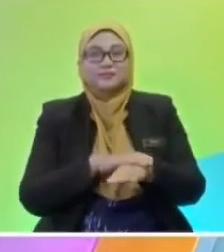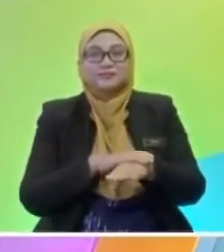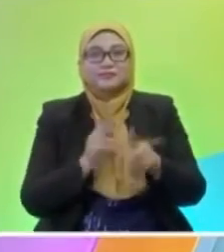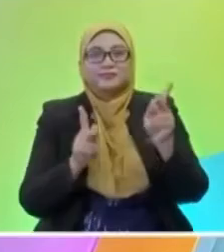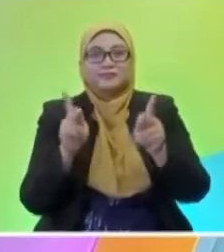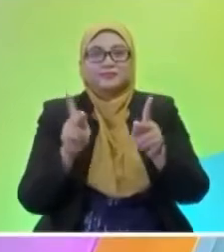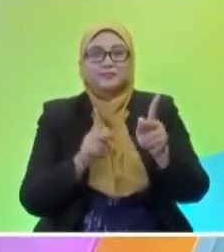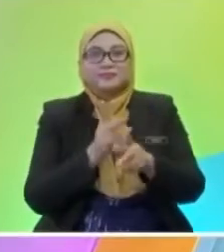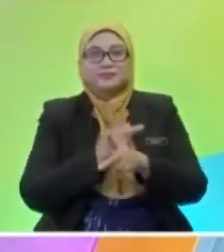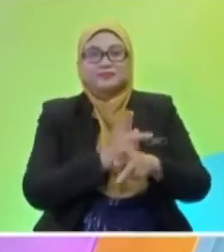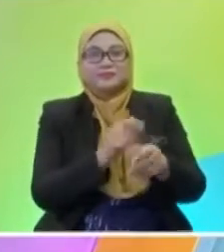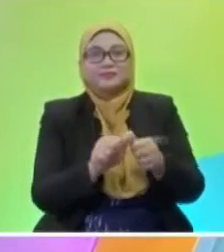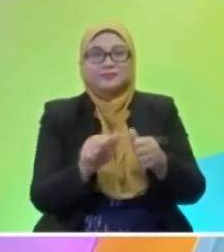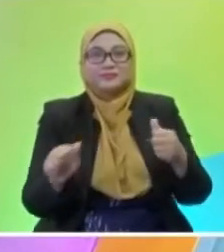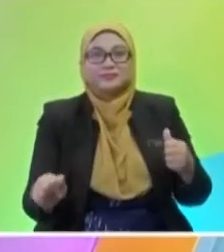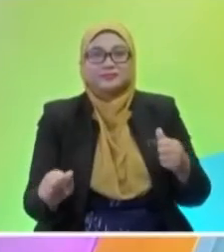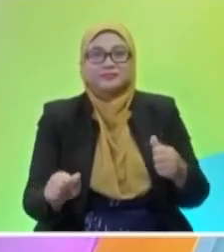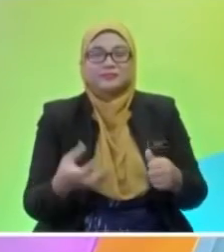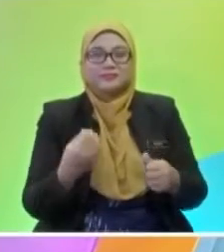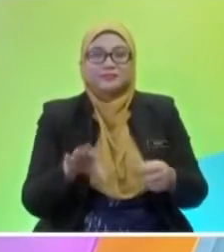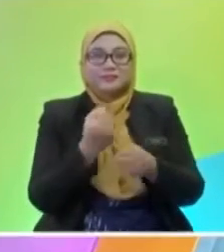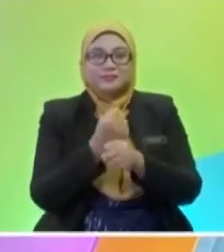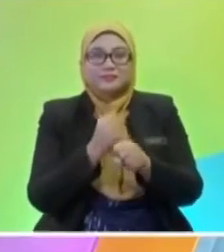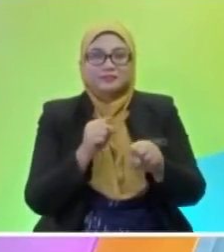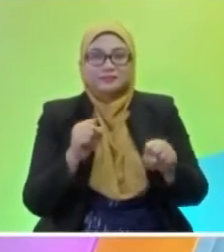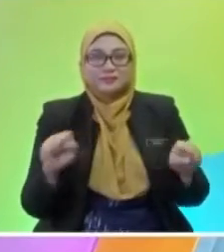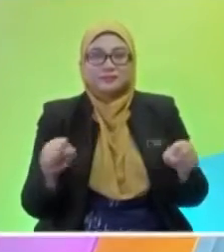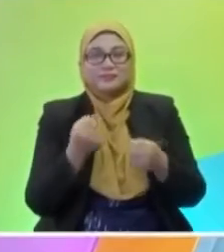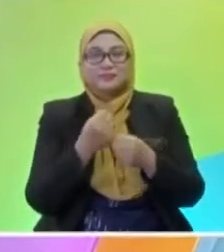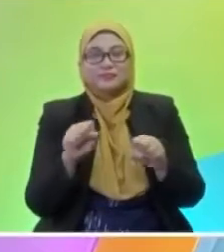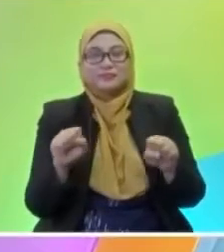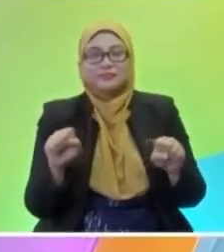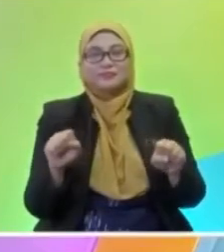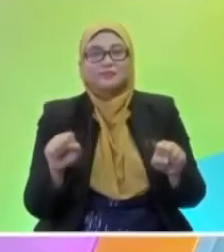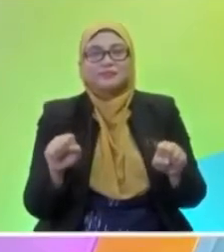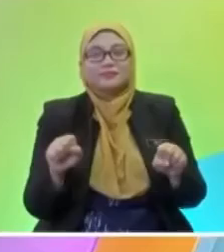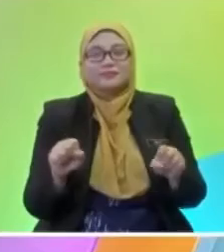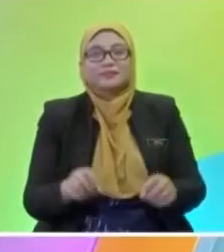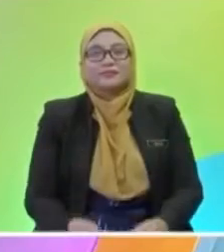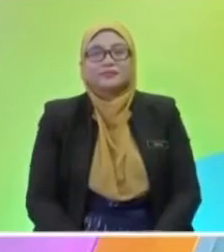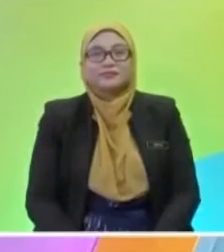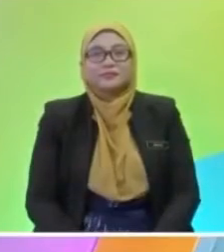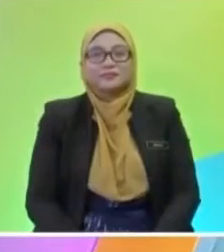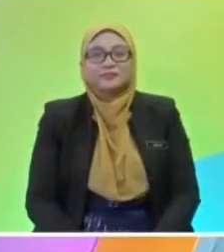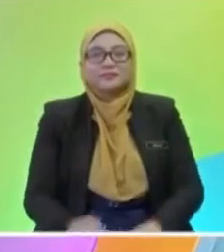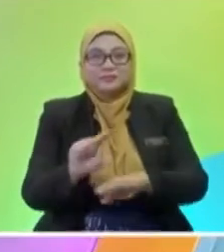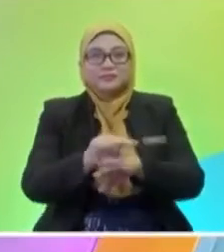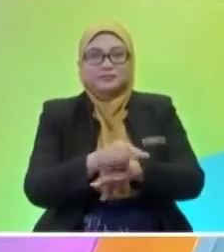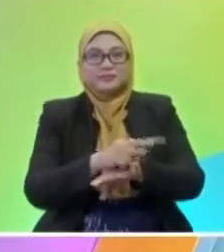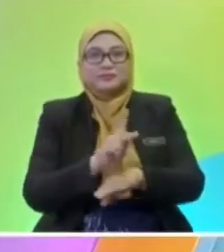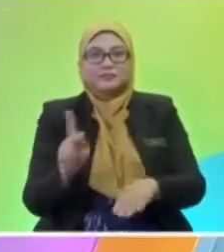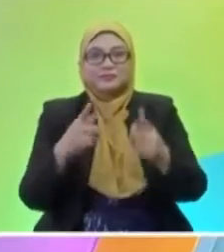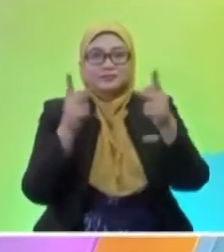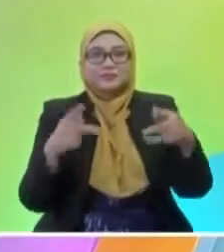cikgu dah sediakan siap-siap. Cikgu hanya menggunakan menilakat dan cikgu potong dan kita terus boleh letakkan di atas